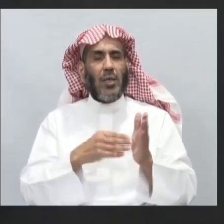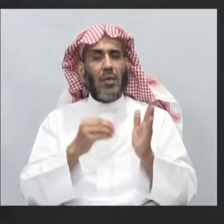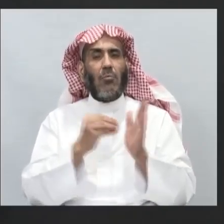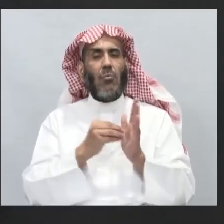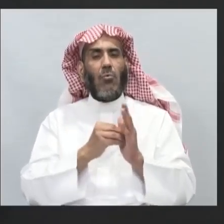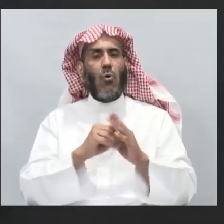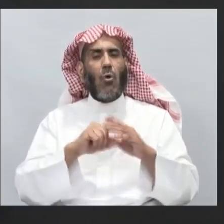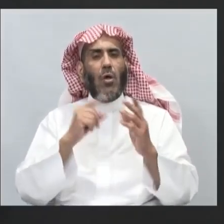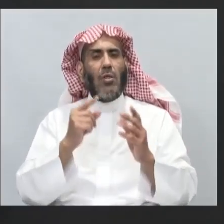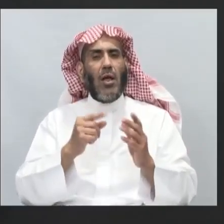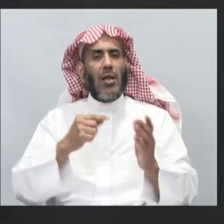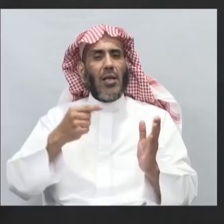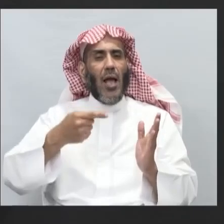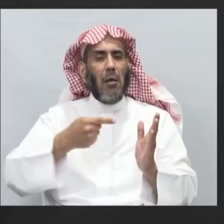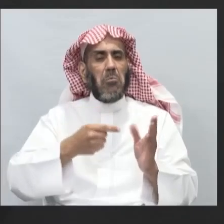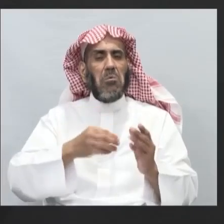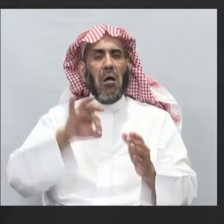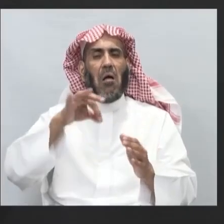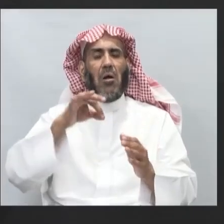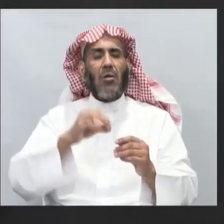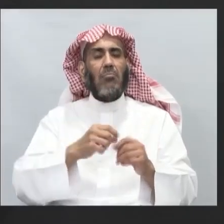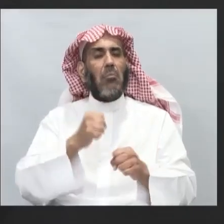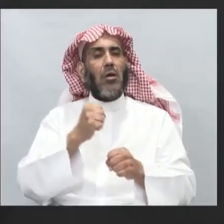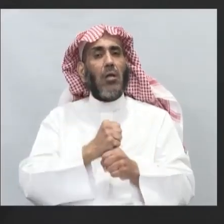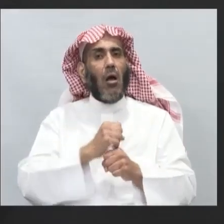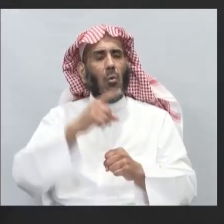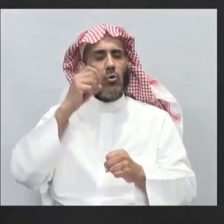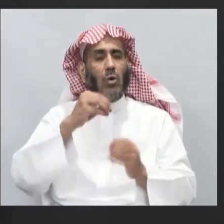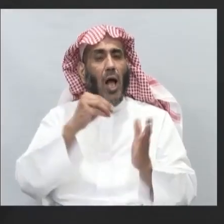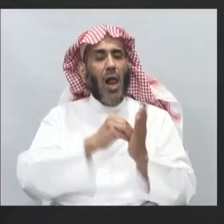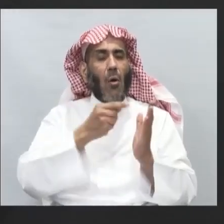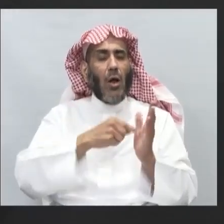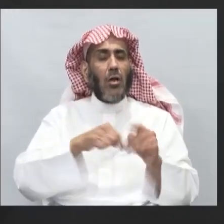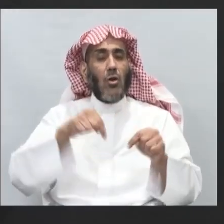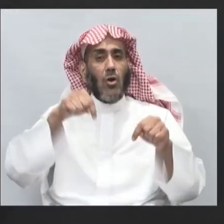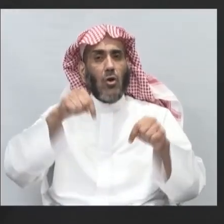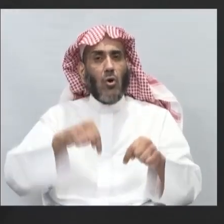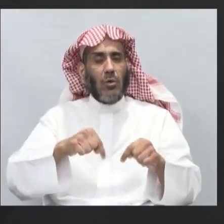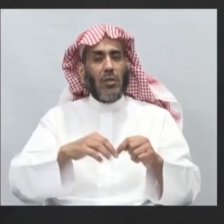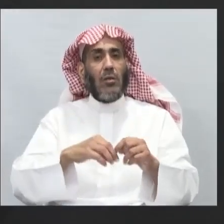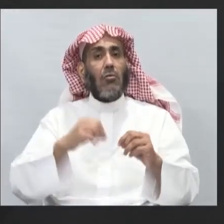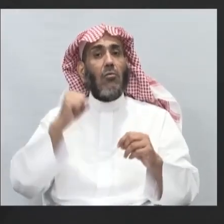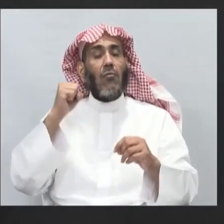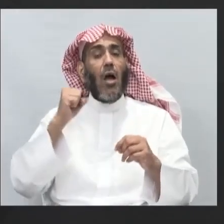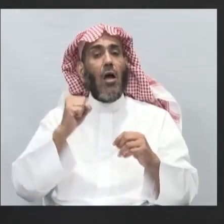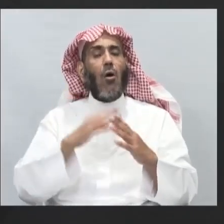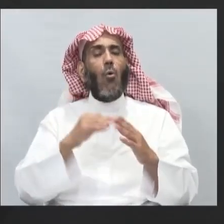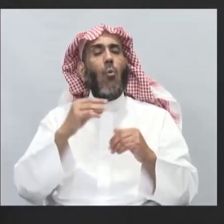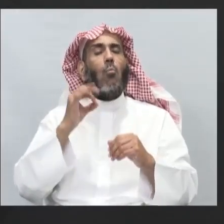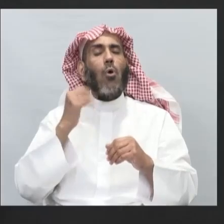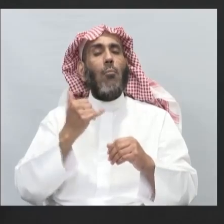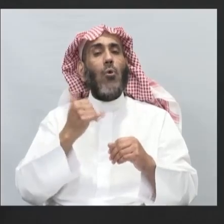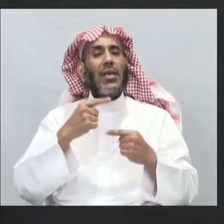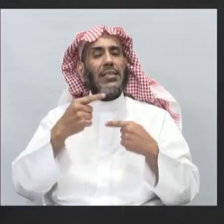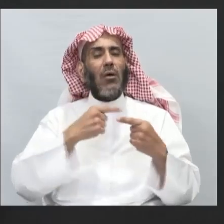ذلك حبر على ورق بمعنى ادائك وجودت على الورق اليوم سنتحدث عن كفايه مهمه تتعلق بالتواصل